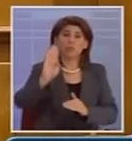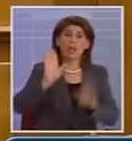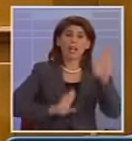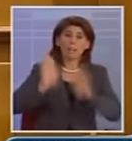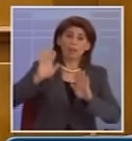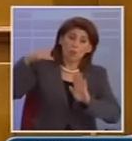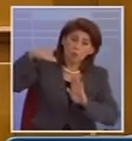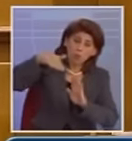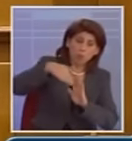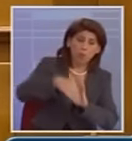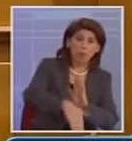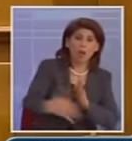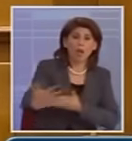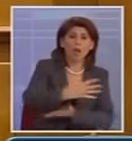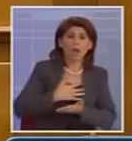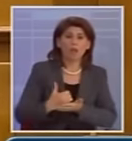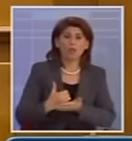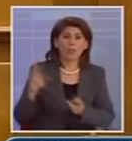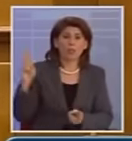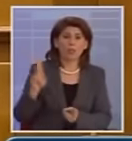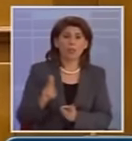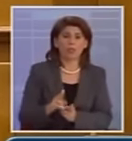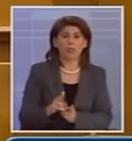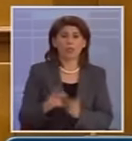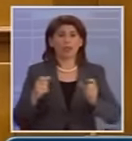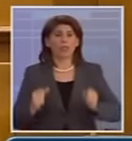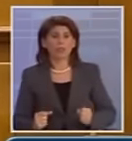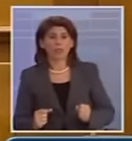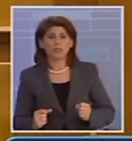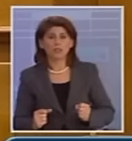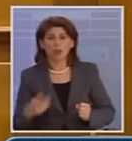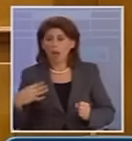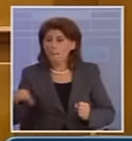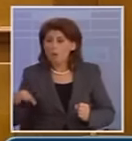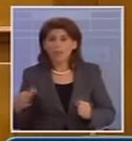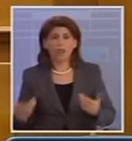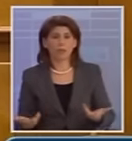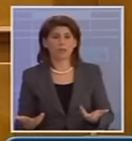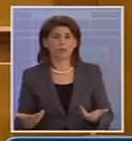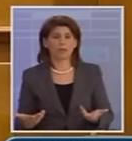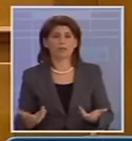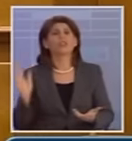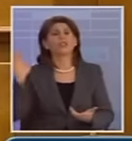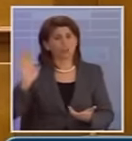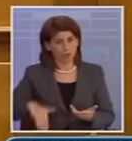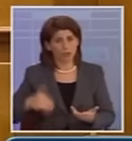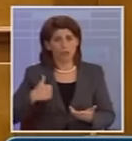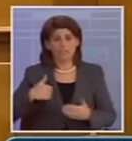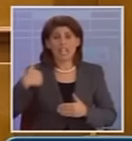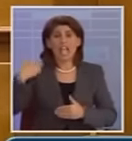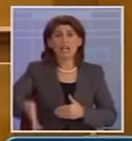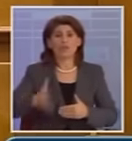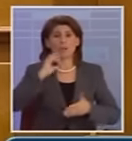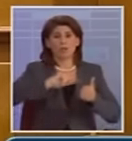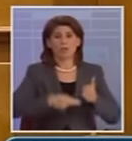χρηματιστήριο βυθιζόταν, τα έσοδα υποχωρούσαν, η θέση μας αποδυναμόταν. Και τελικά εκεί πηγαίναμε για έξοδα από το